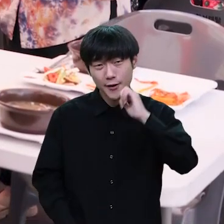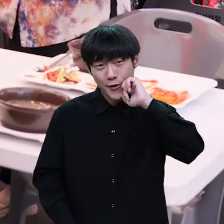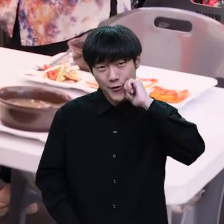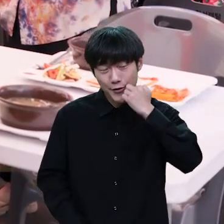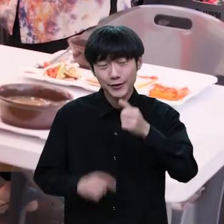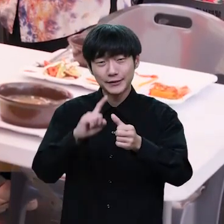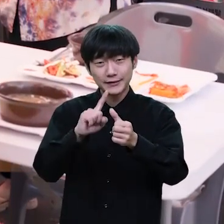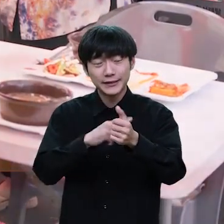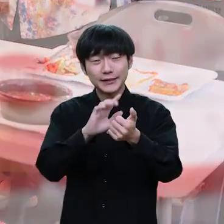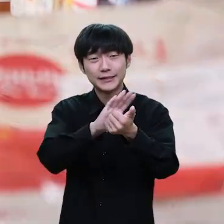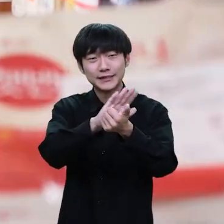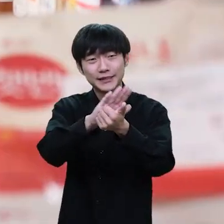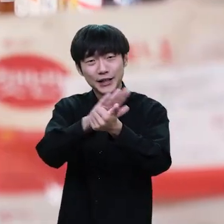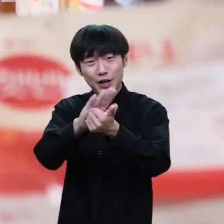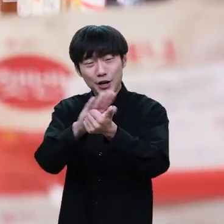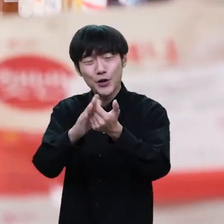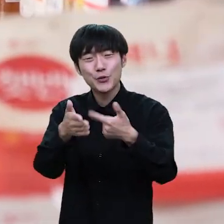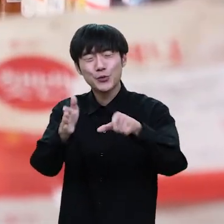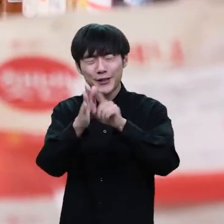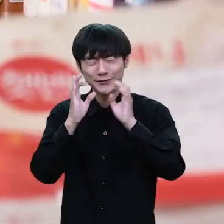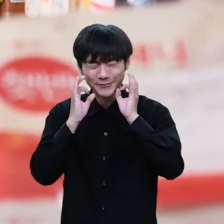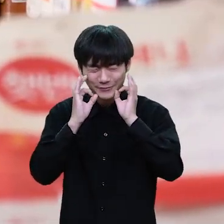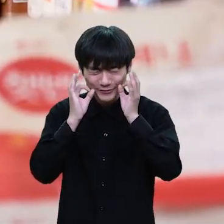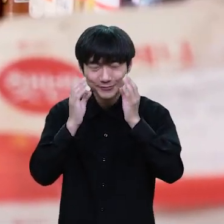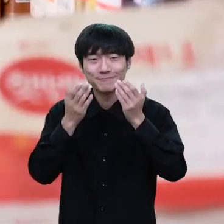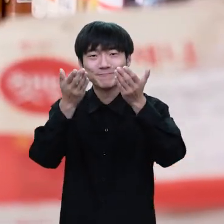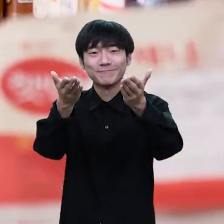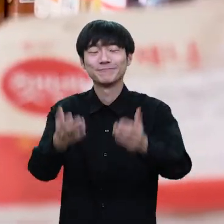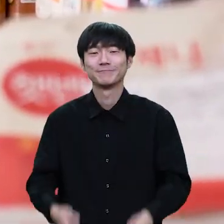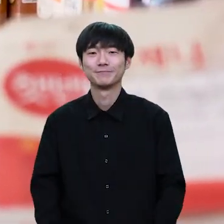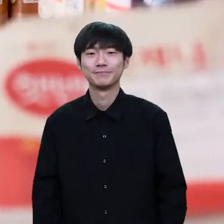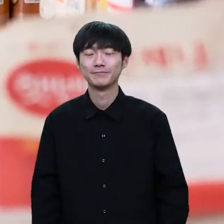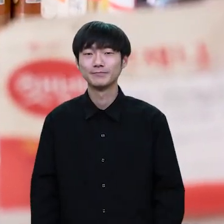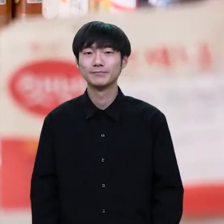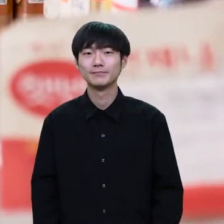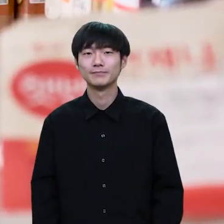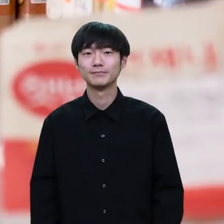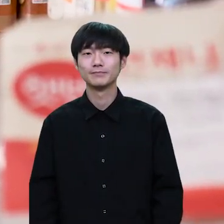어려운 이웃을 살피고 나눔문화 확산을 위해 최선을 다할 것입니다